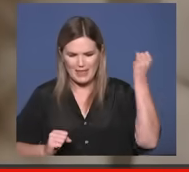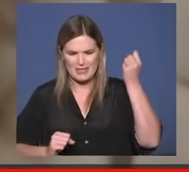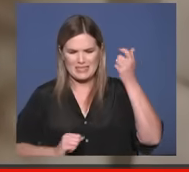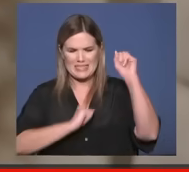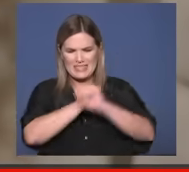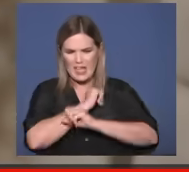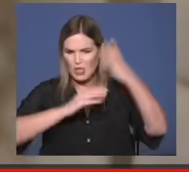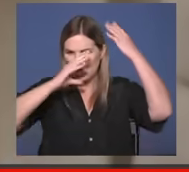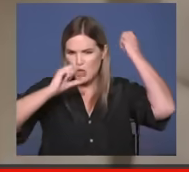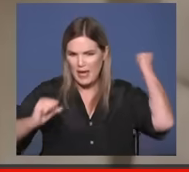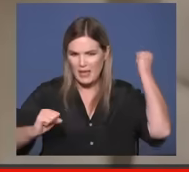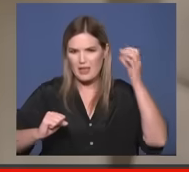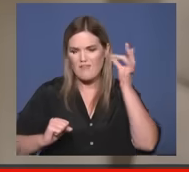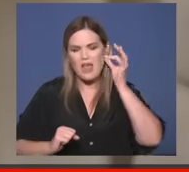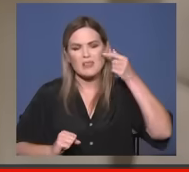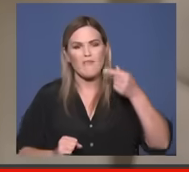השגריר, גברת גבריאלה.